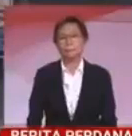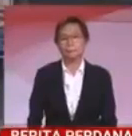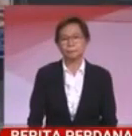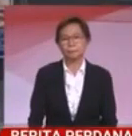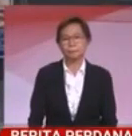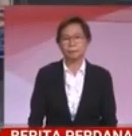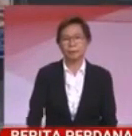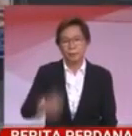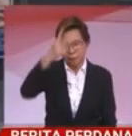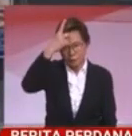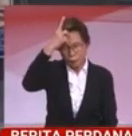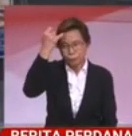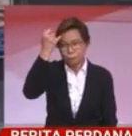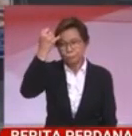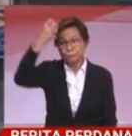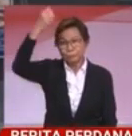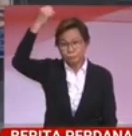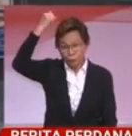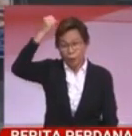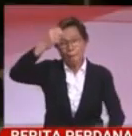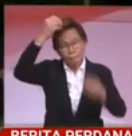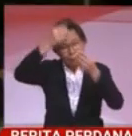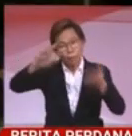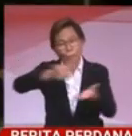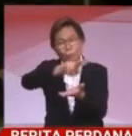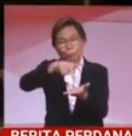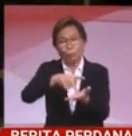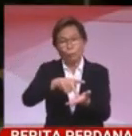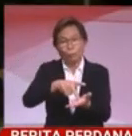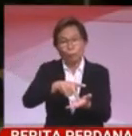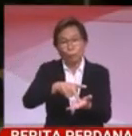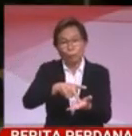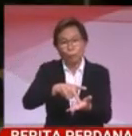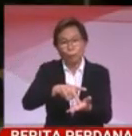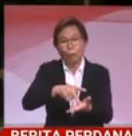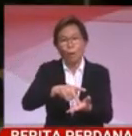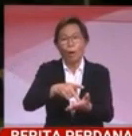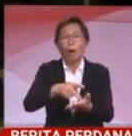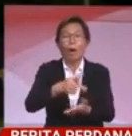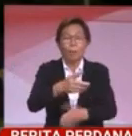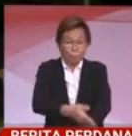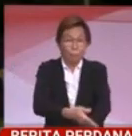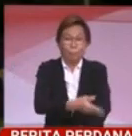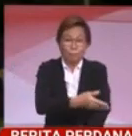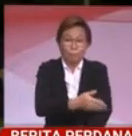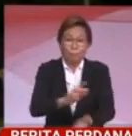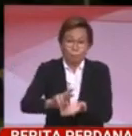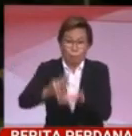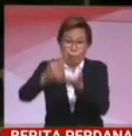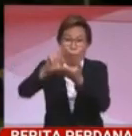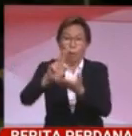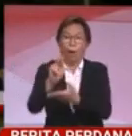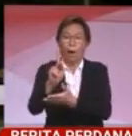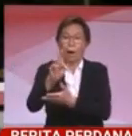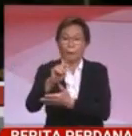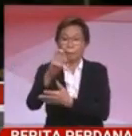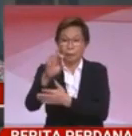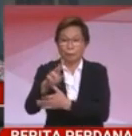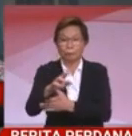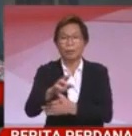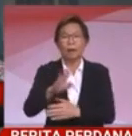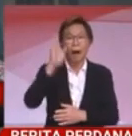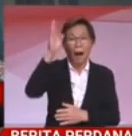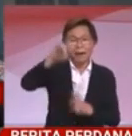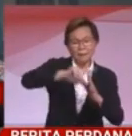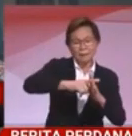Hai sementara itu Datuk Sri Ismail Sabri memaklumkan pusat correctional kamunting chamtol akan dikenakan perintah kolam pergerakan diperketat